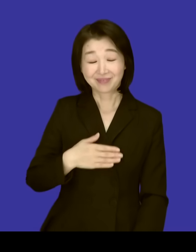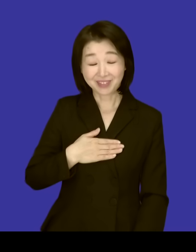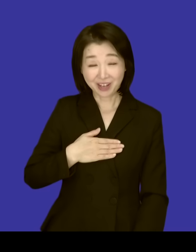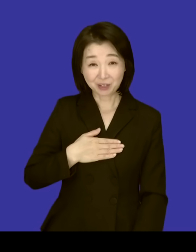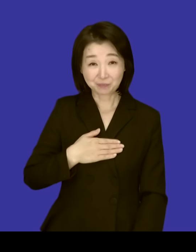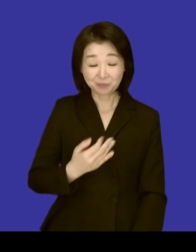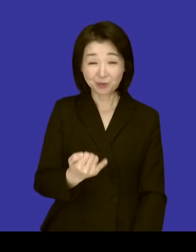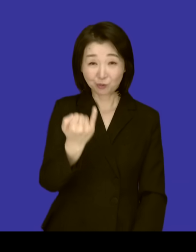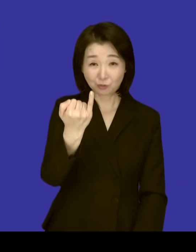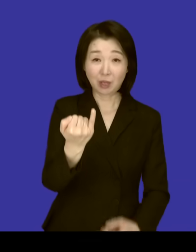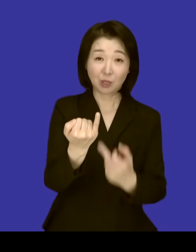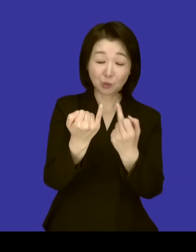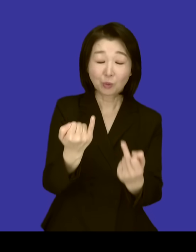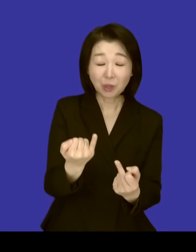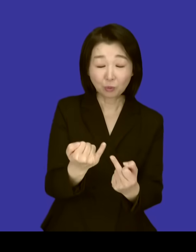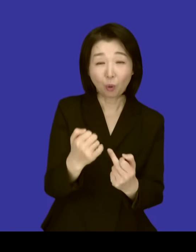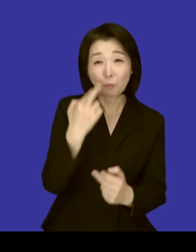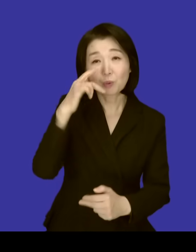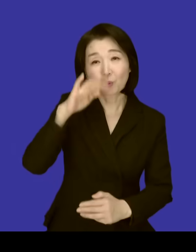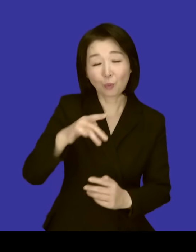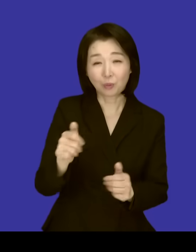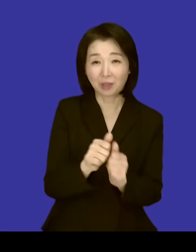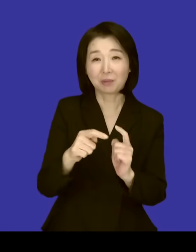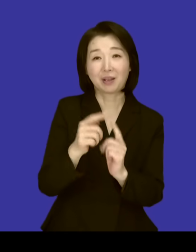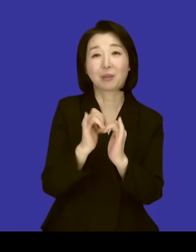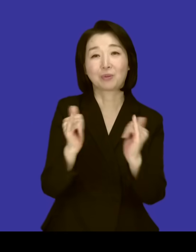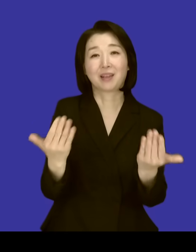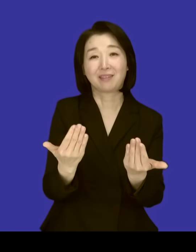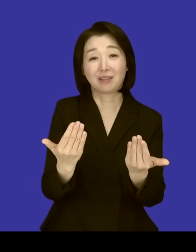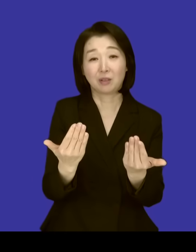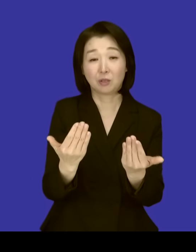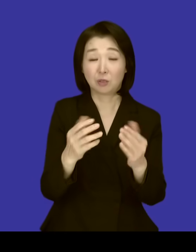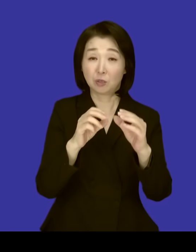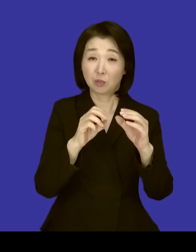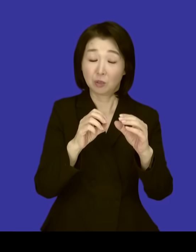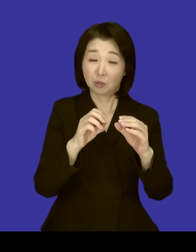간호사로 일하고 있습니다. 저는 항상 그 우리 선교의 역사를